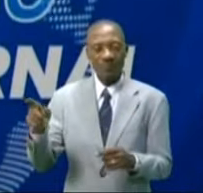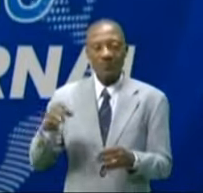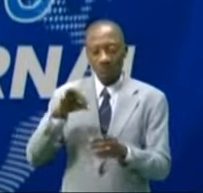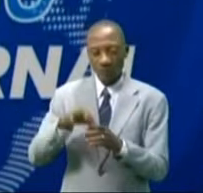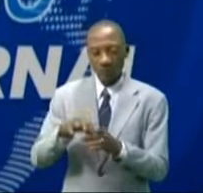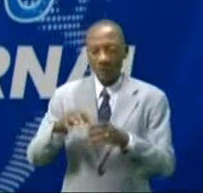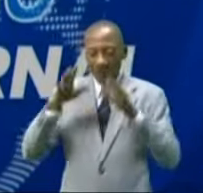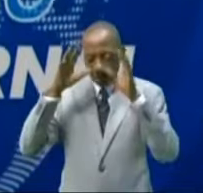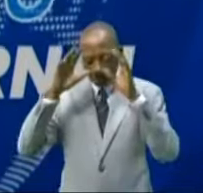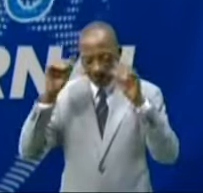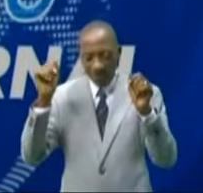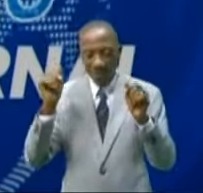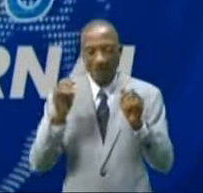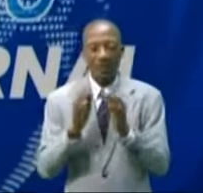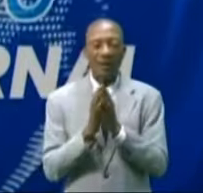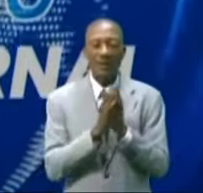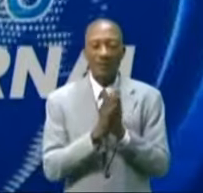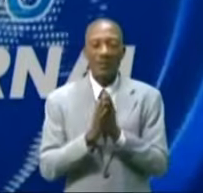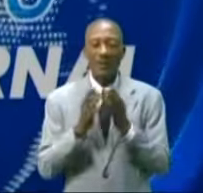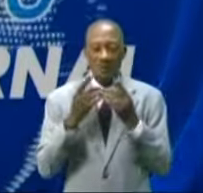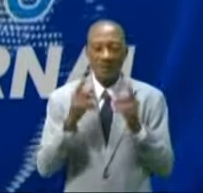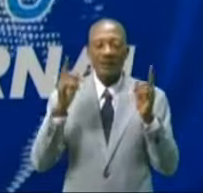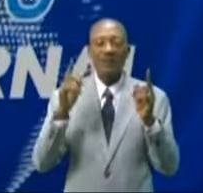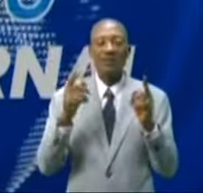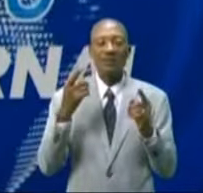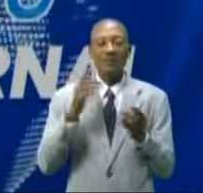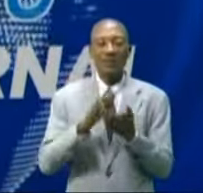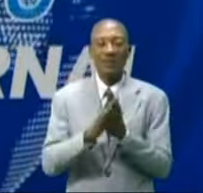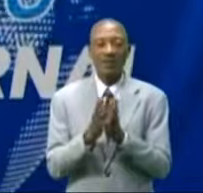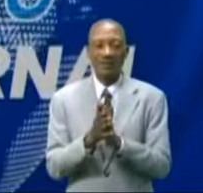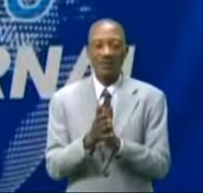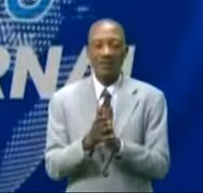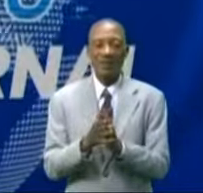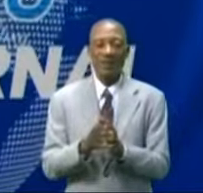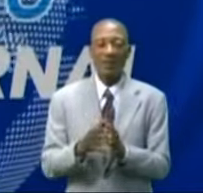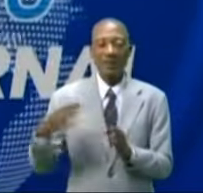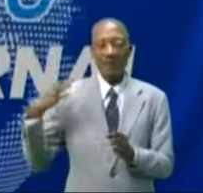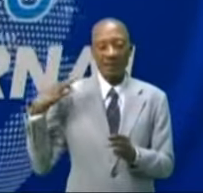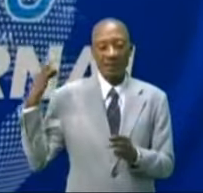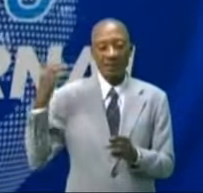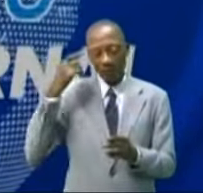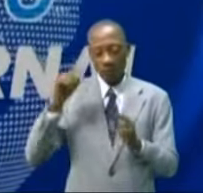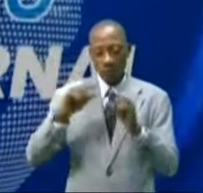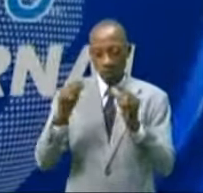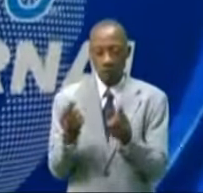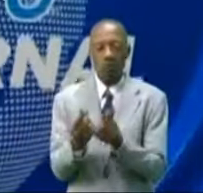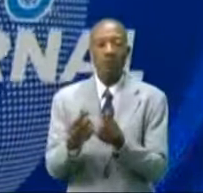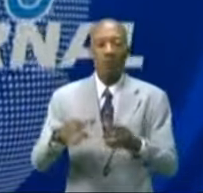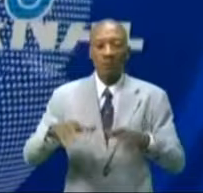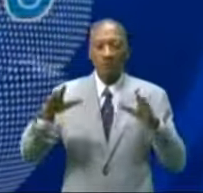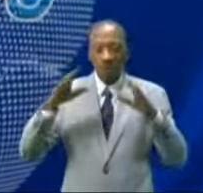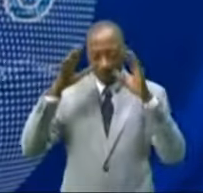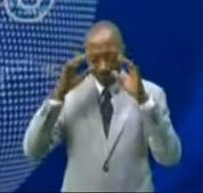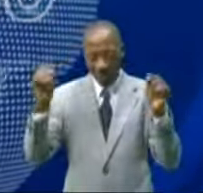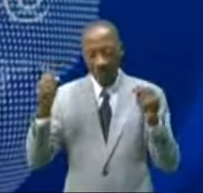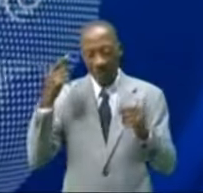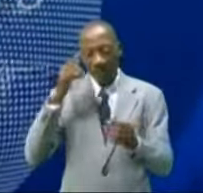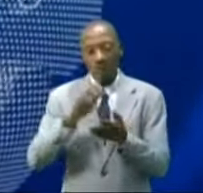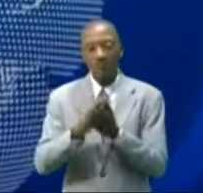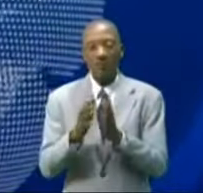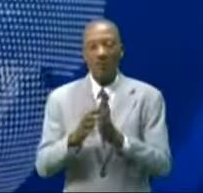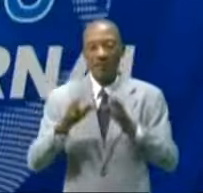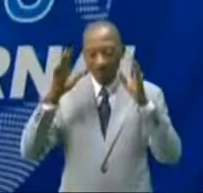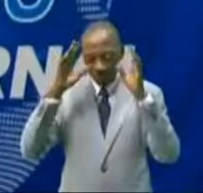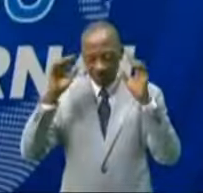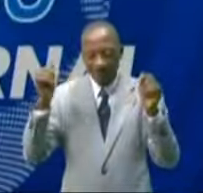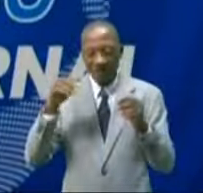au sortir de l'audience lui accordée par le chef de l'État. L'élu des Walungu a réitéré sa loyauté aux premiers citoyens de la